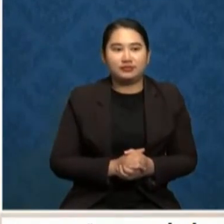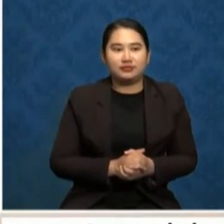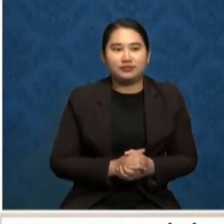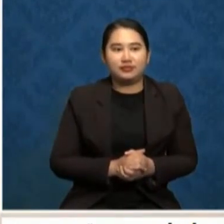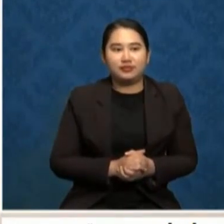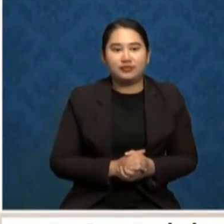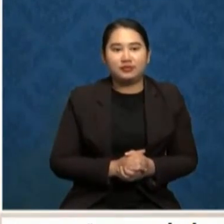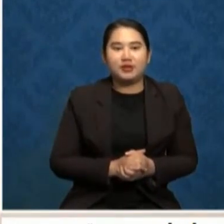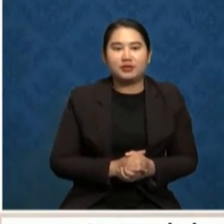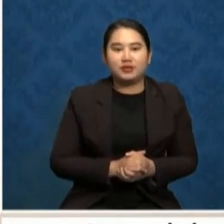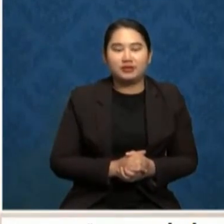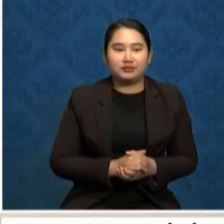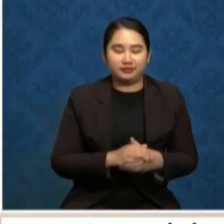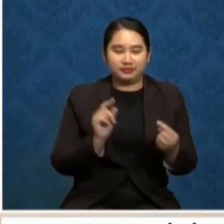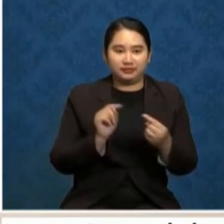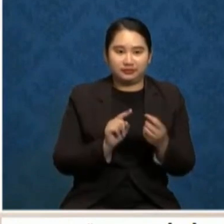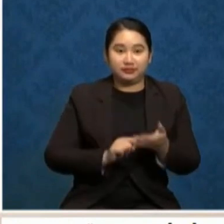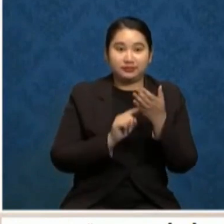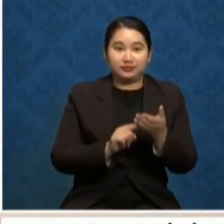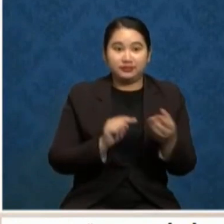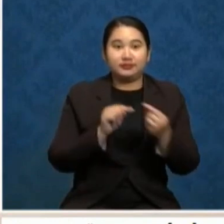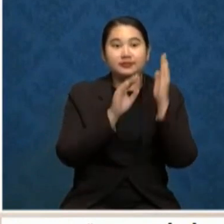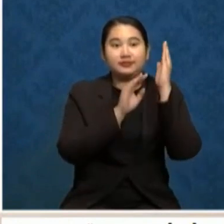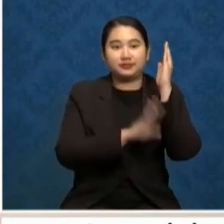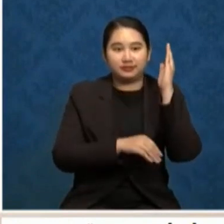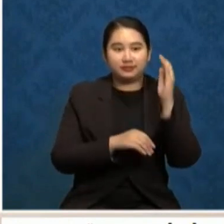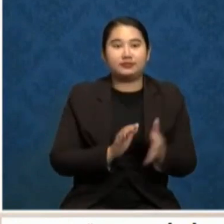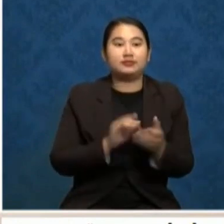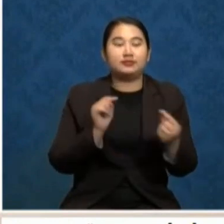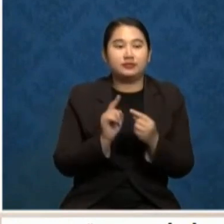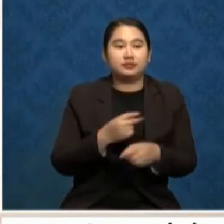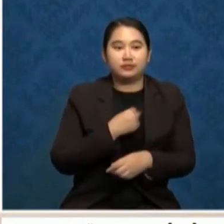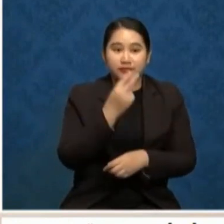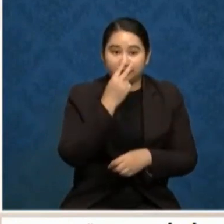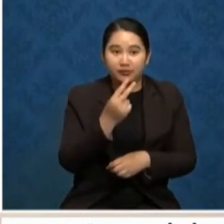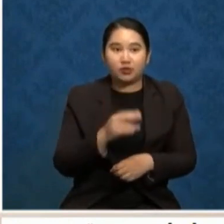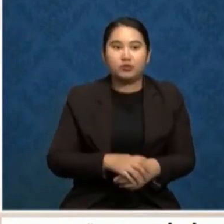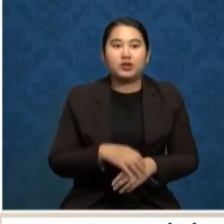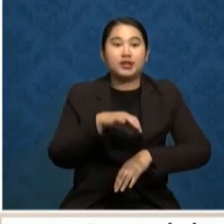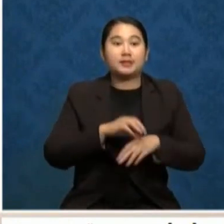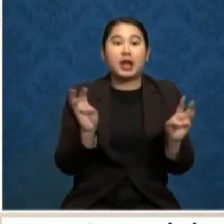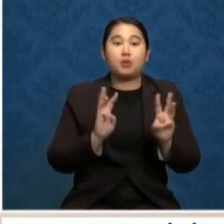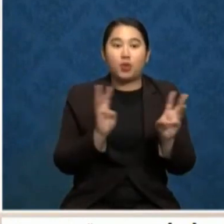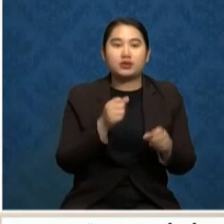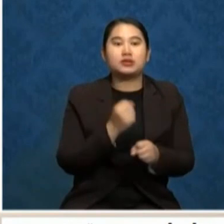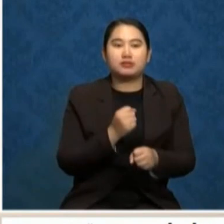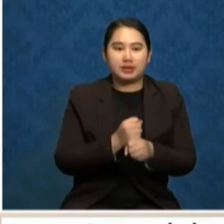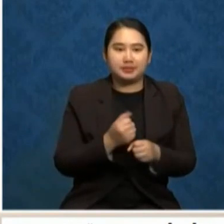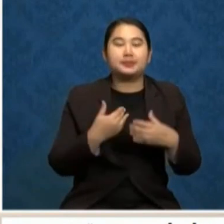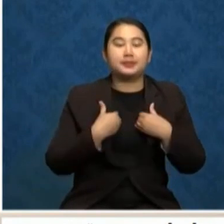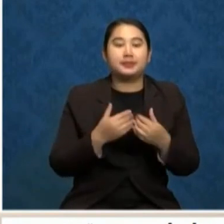คะในเกี่ยวกับเรื่องบัณฑิตแรงงานในภาคใต้ที่ไม่สามารถลดอัตราว่างงานในพื้น